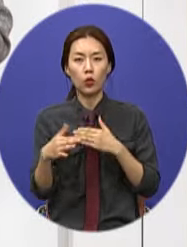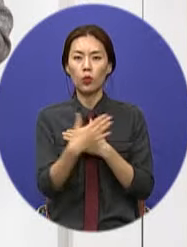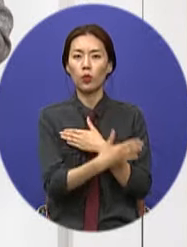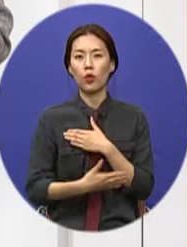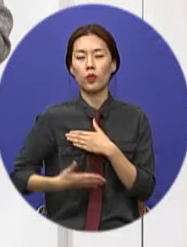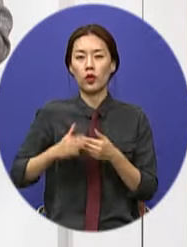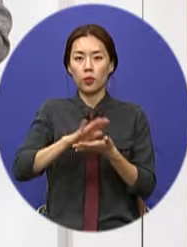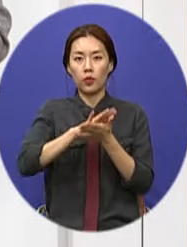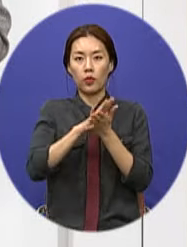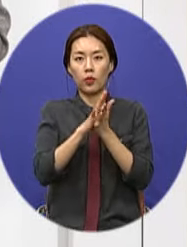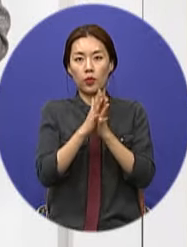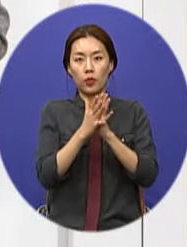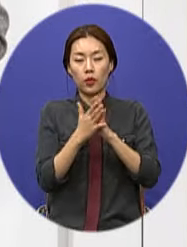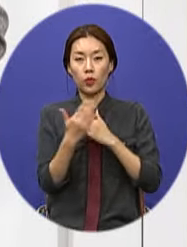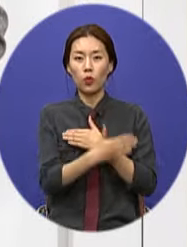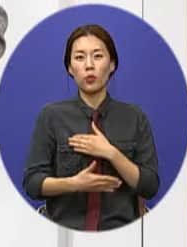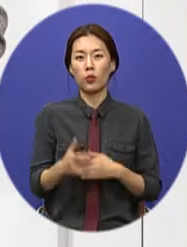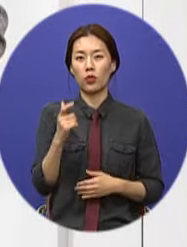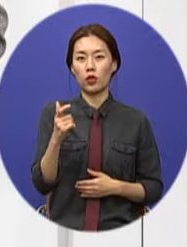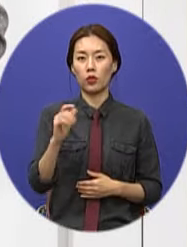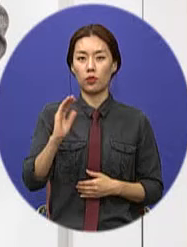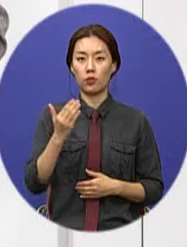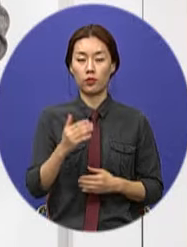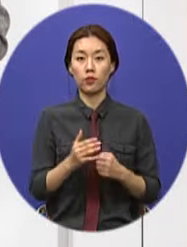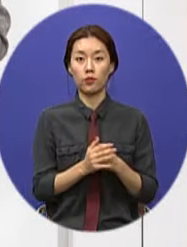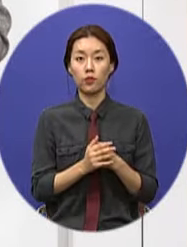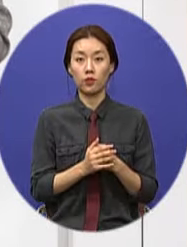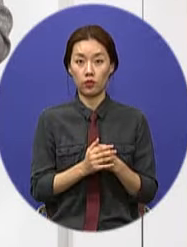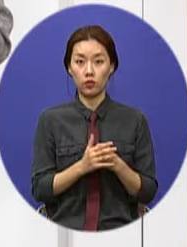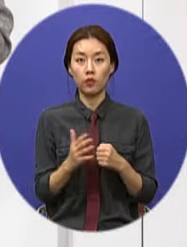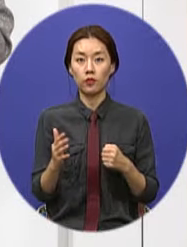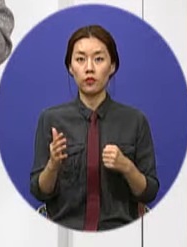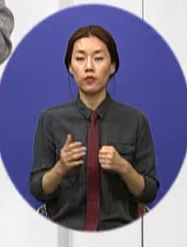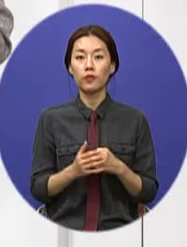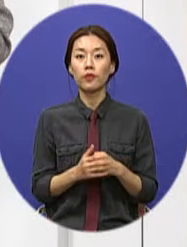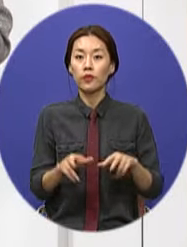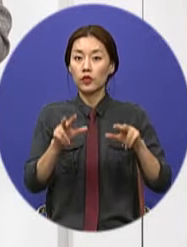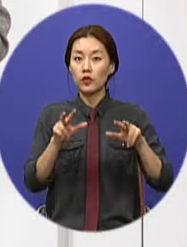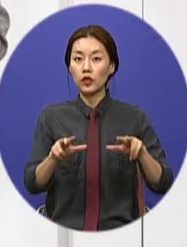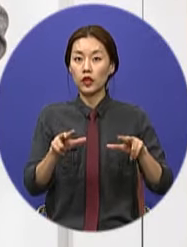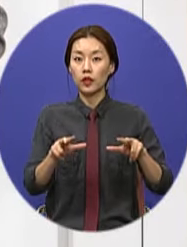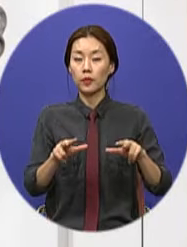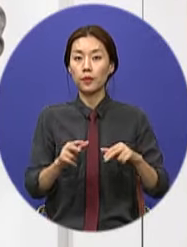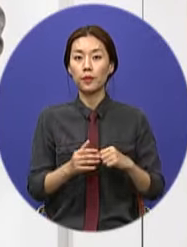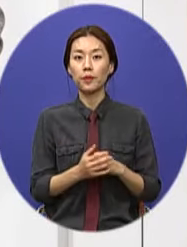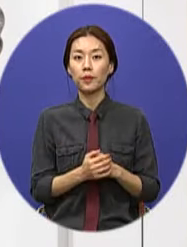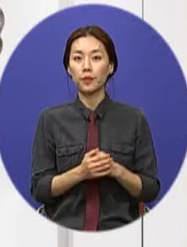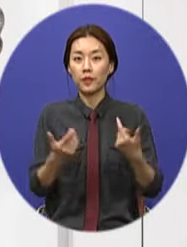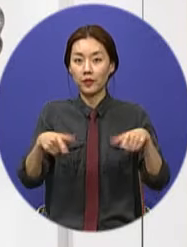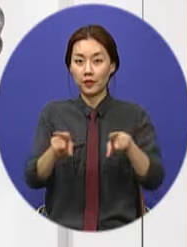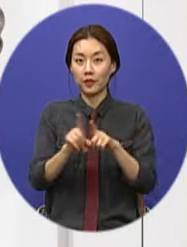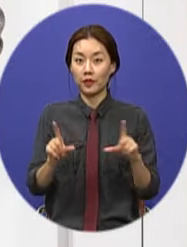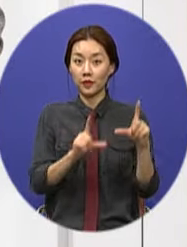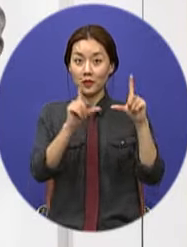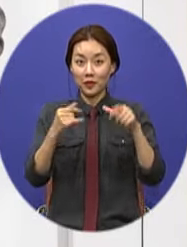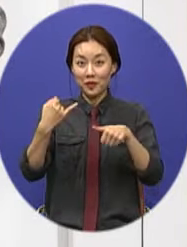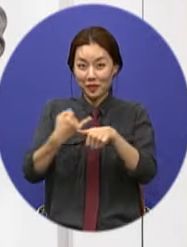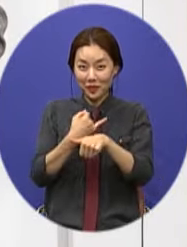되고 굳어가잖아요. 예, 맞아요. 아, 그래서 지금 같이 살고 있는